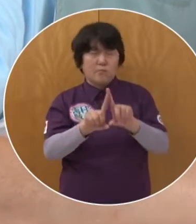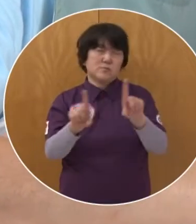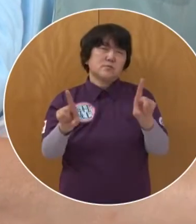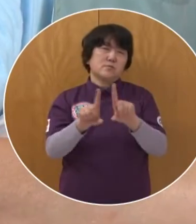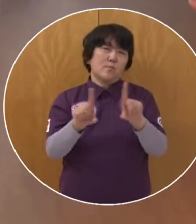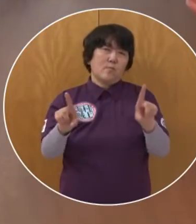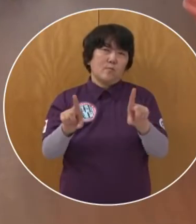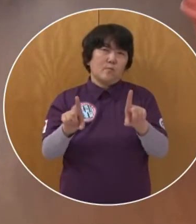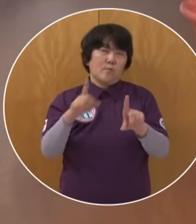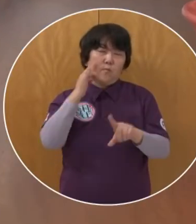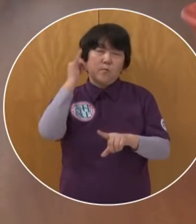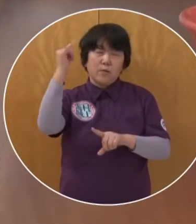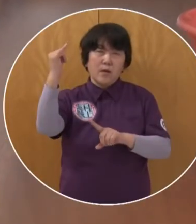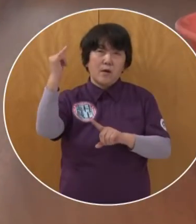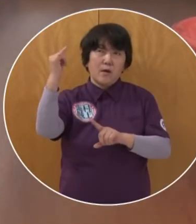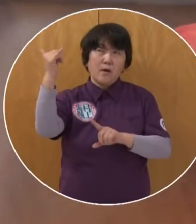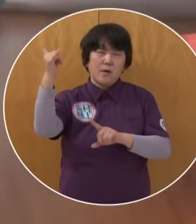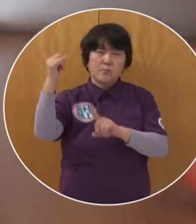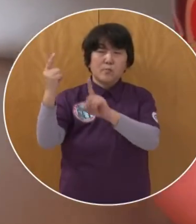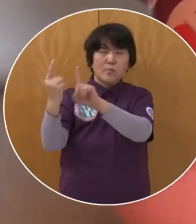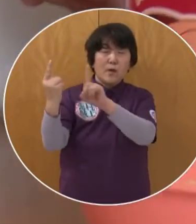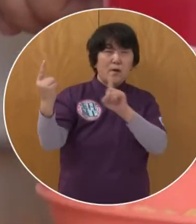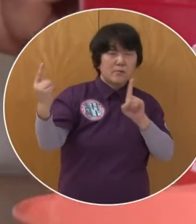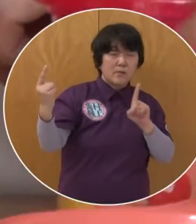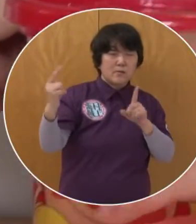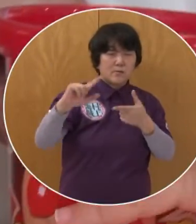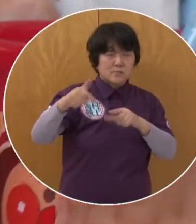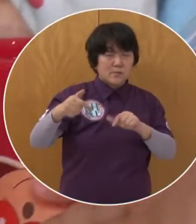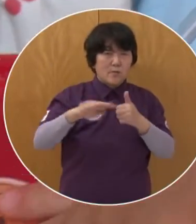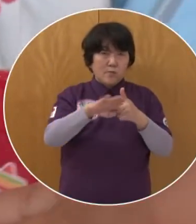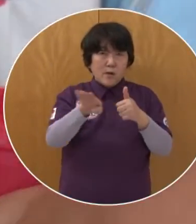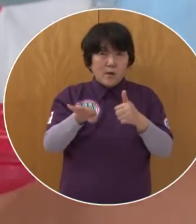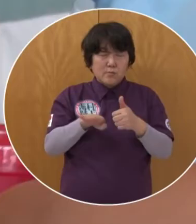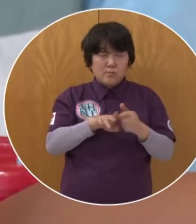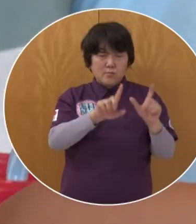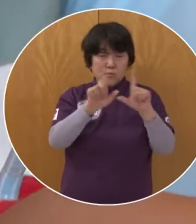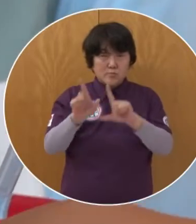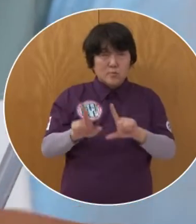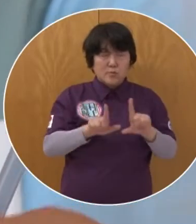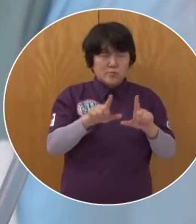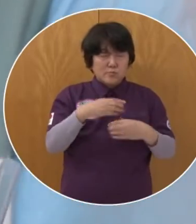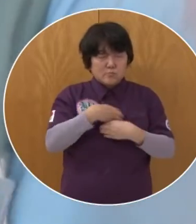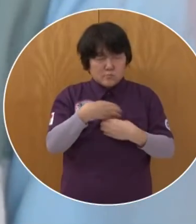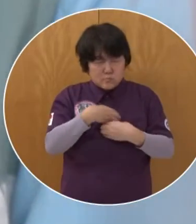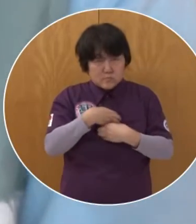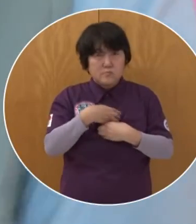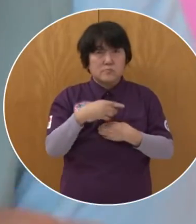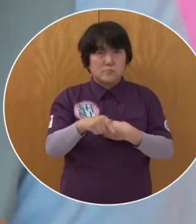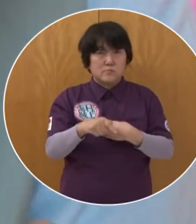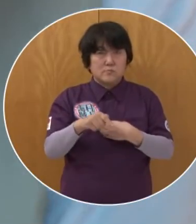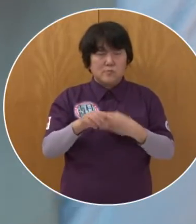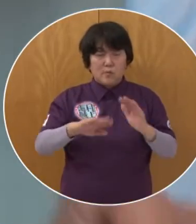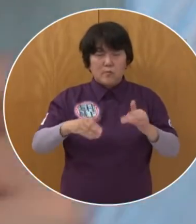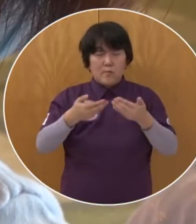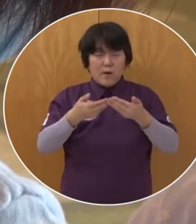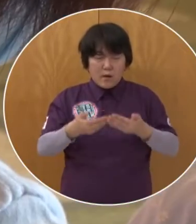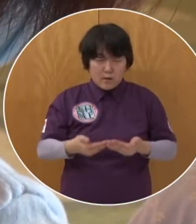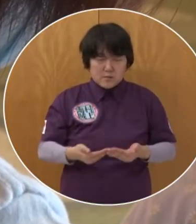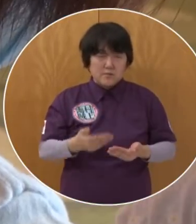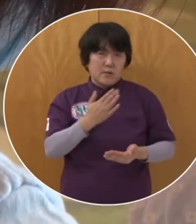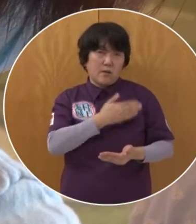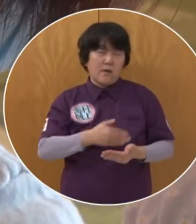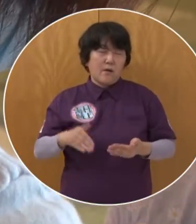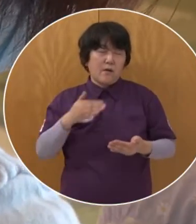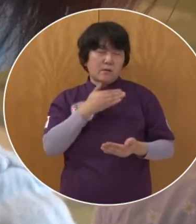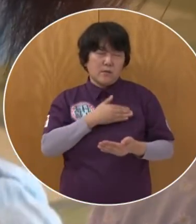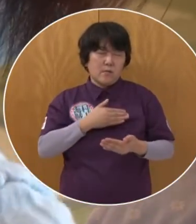ろん、保護者と離れ、いつもと違う環境に不安な気持ちでいっぱいです。子どもが安心して体を休め